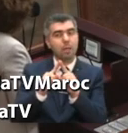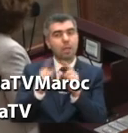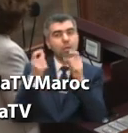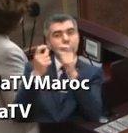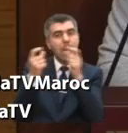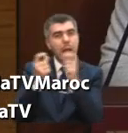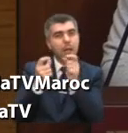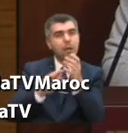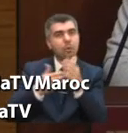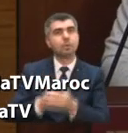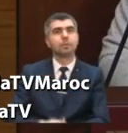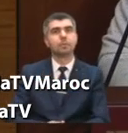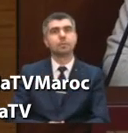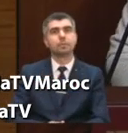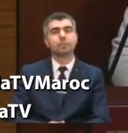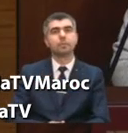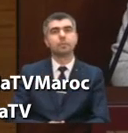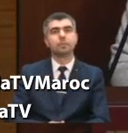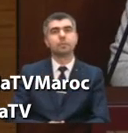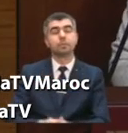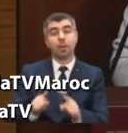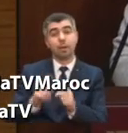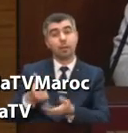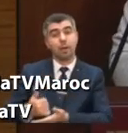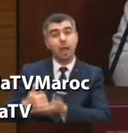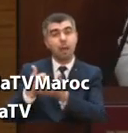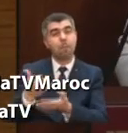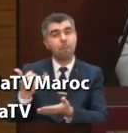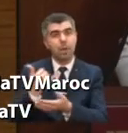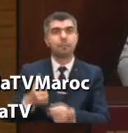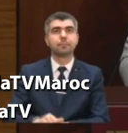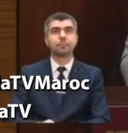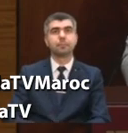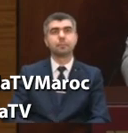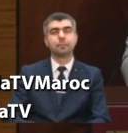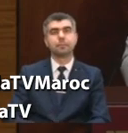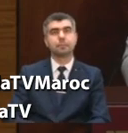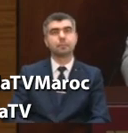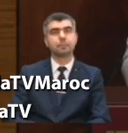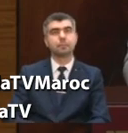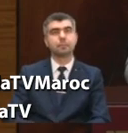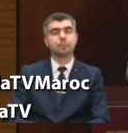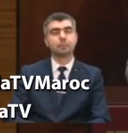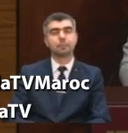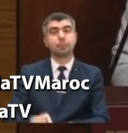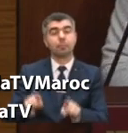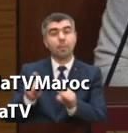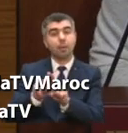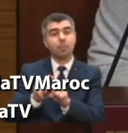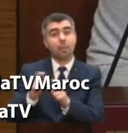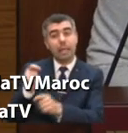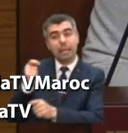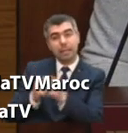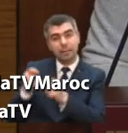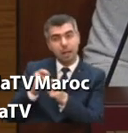هذه الظروف الصعبة، وهو ما يستدعي دعمها. فإذا كان هاجس الاقتصاد